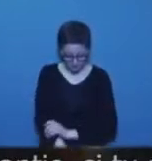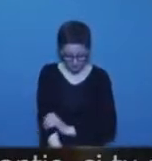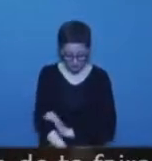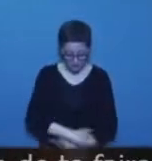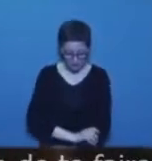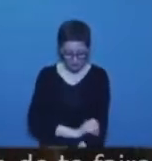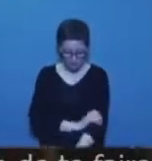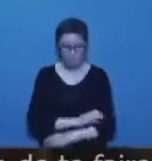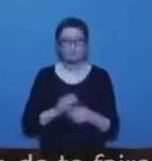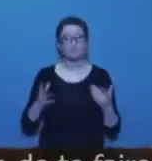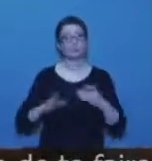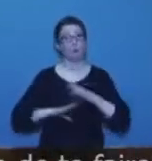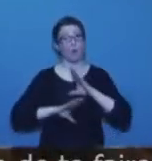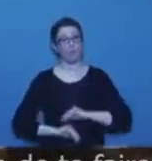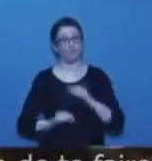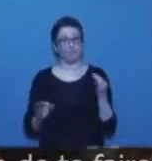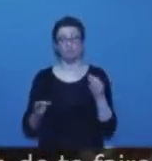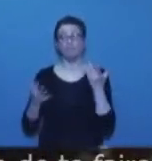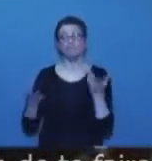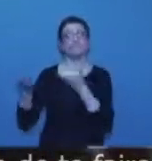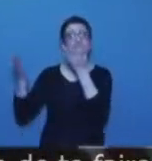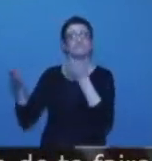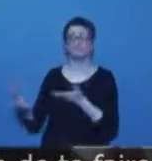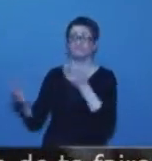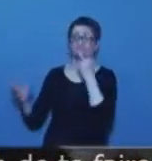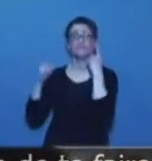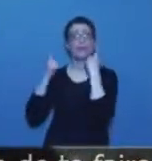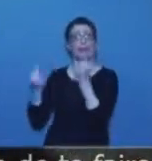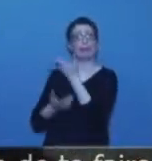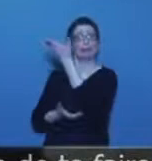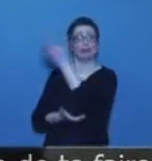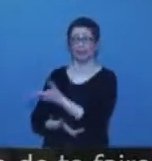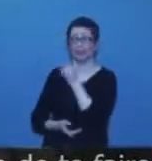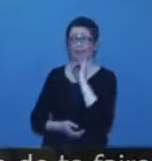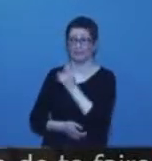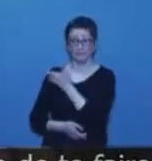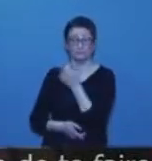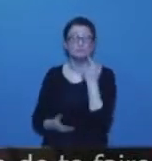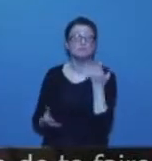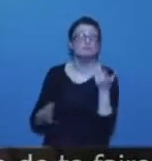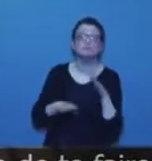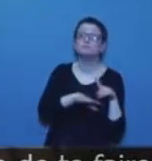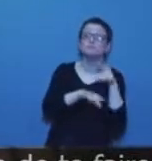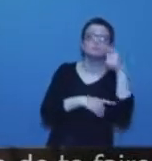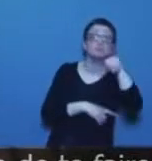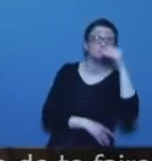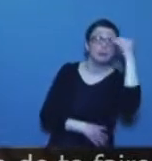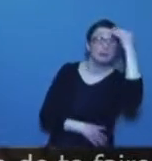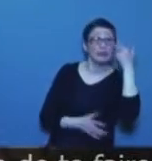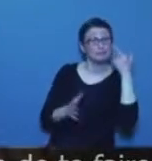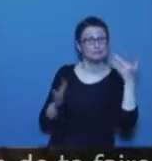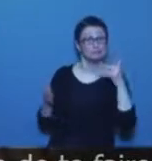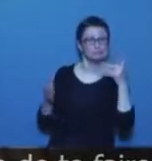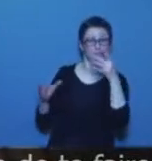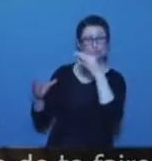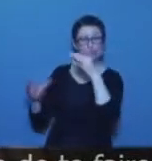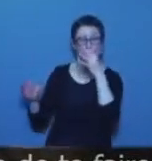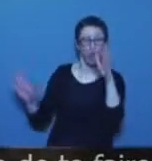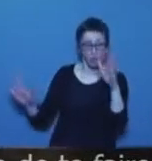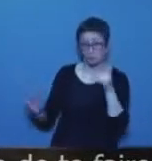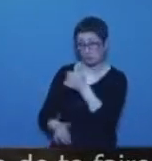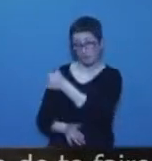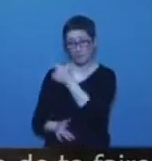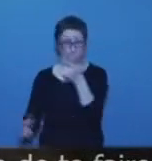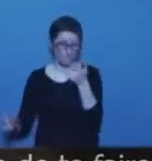Je vous dis la Madame Le Pen, des fois qu'il y en ait qui connaîtrait quelqu'un qui est tenté. Alors elle prend l'air brave et elle dit, bien sûr,